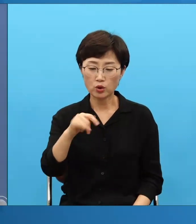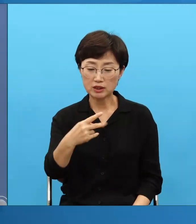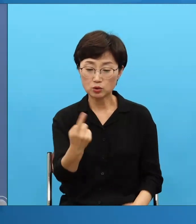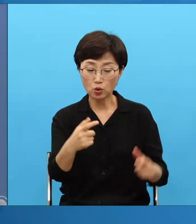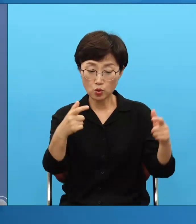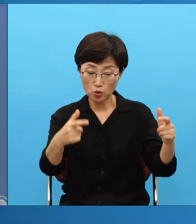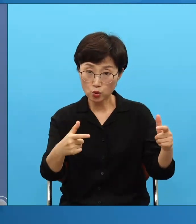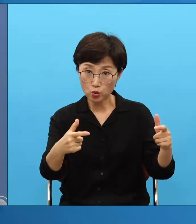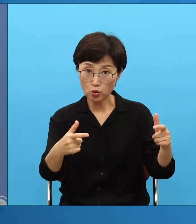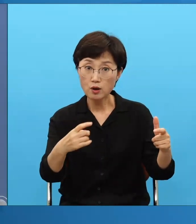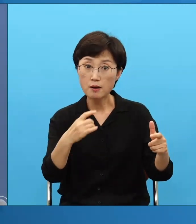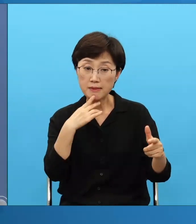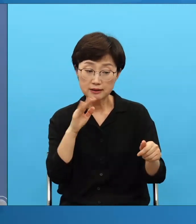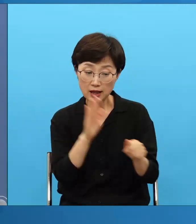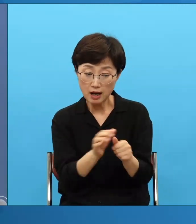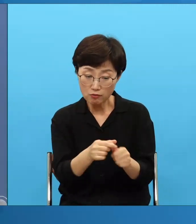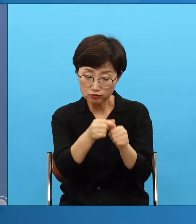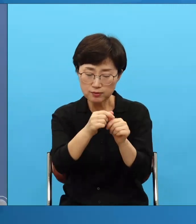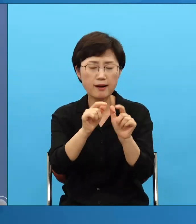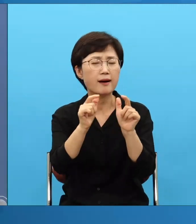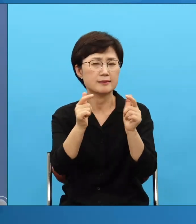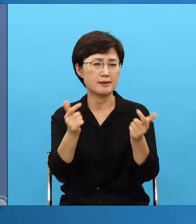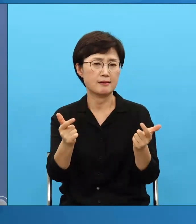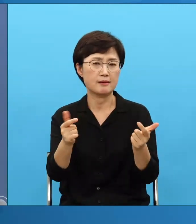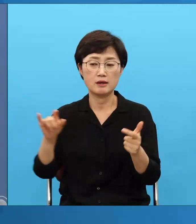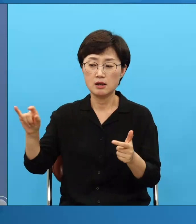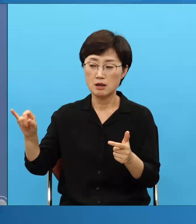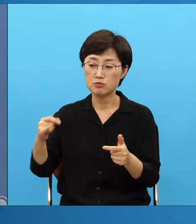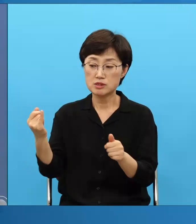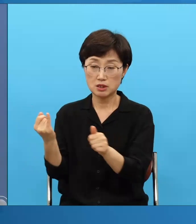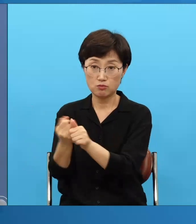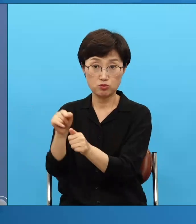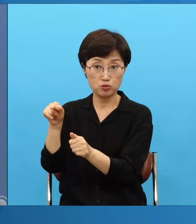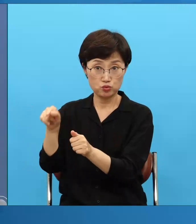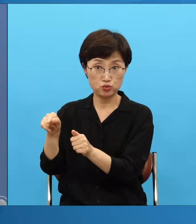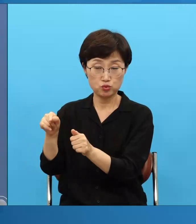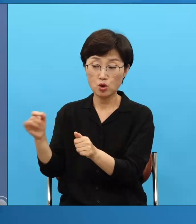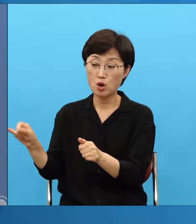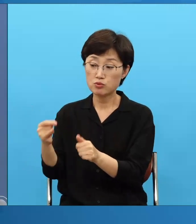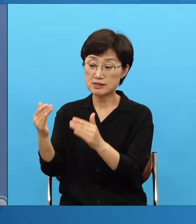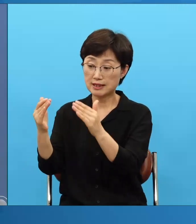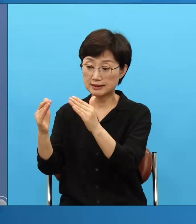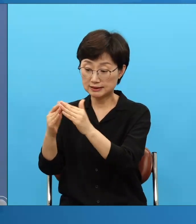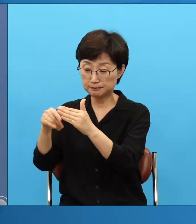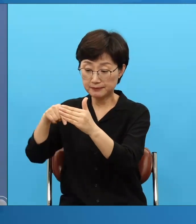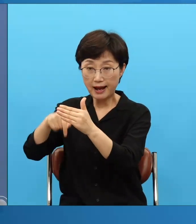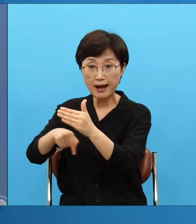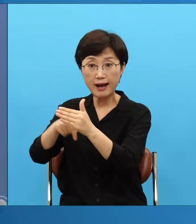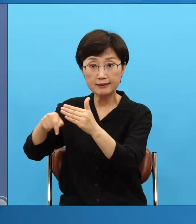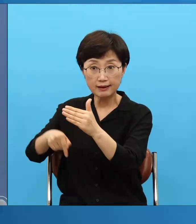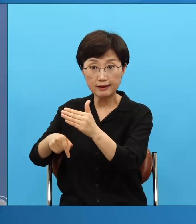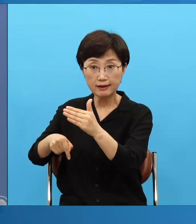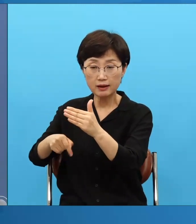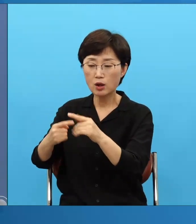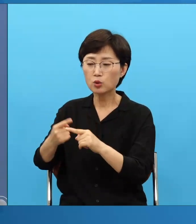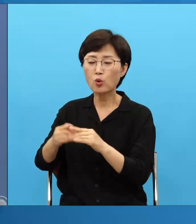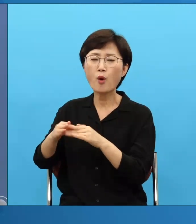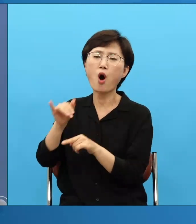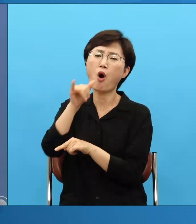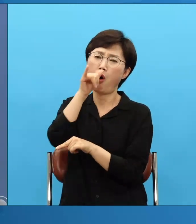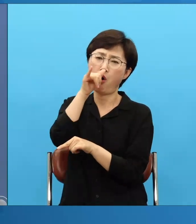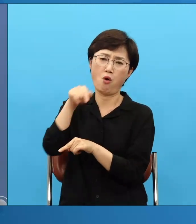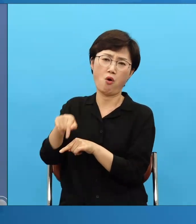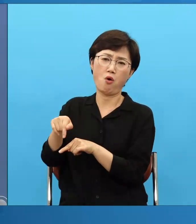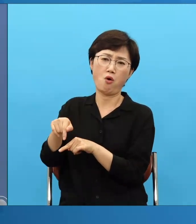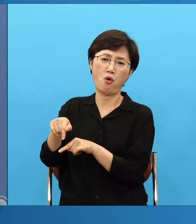they didn't just 오늘 restore the 본문에 church of Corinth. 브리스가와 그 집에 있는 교회 But it was Priscilla and Aquila and the church that